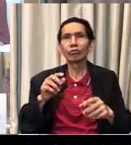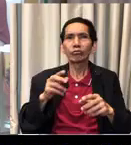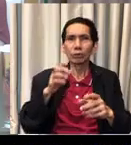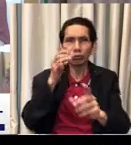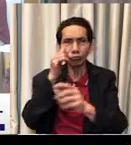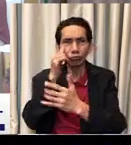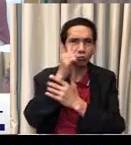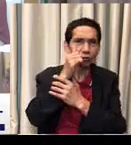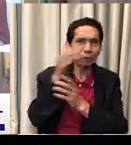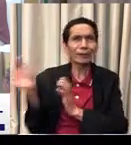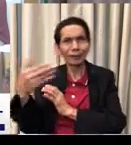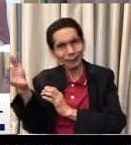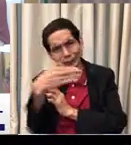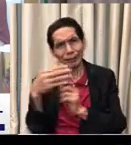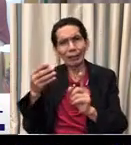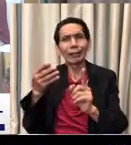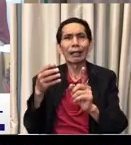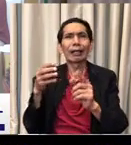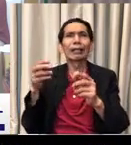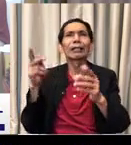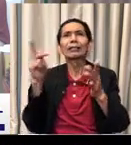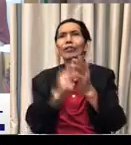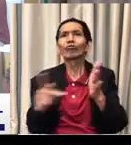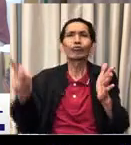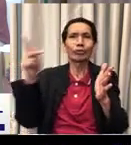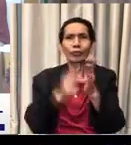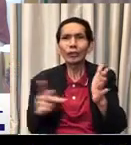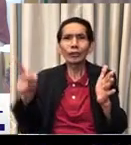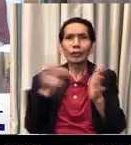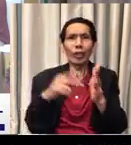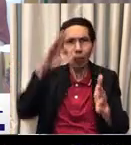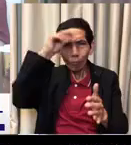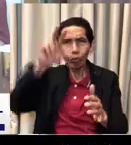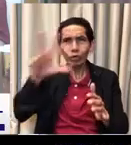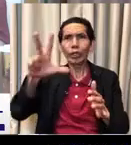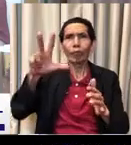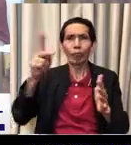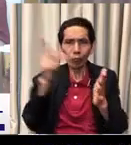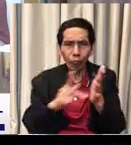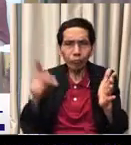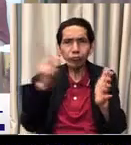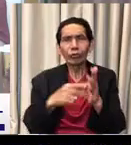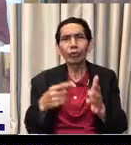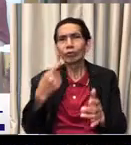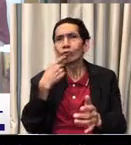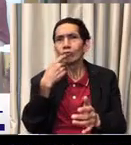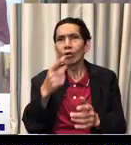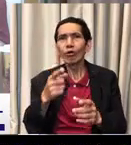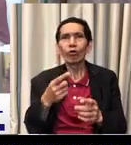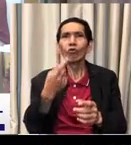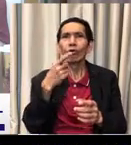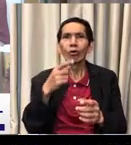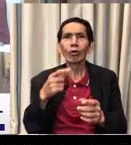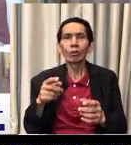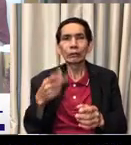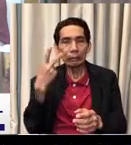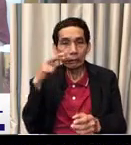mo yung picture, nagaharutan yung mga locos eh. Siguro, nag-uurutan sila yun. Hindi nila nakita